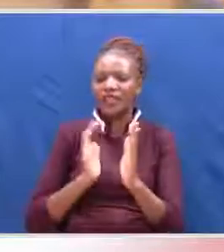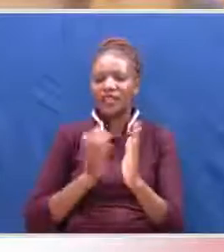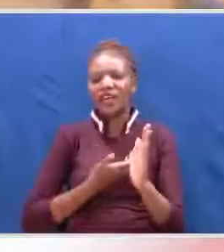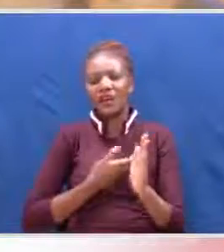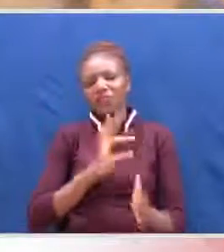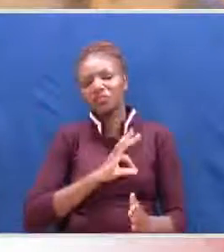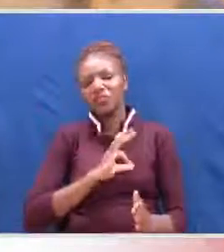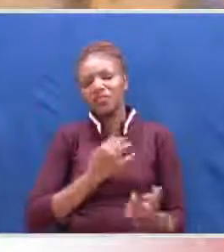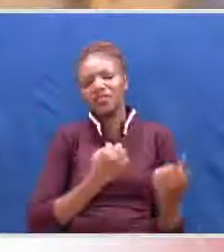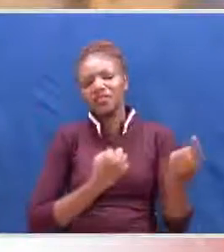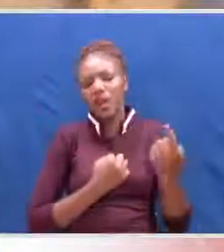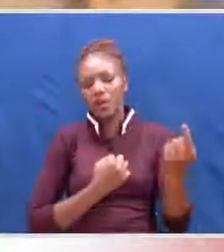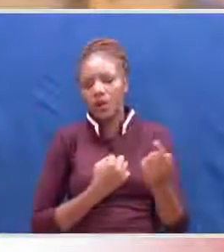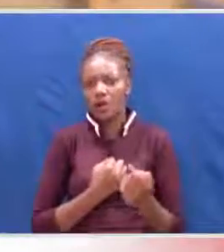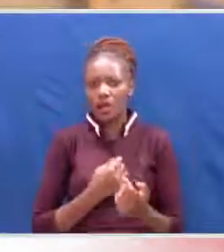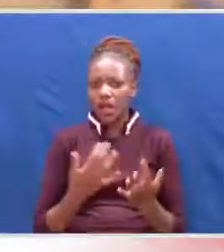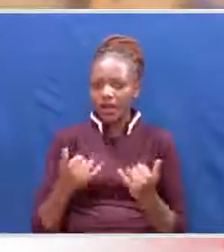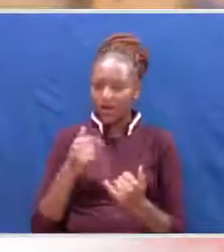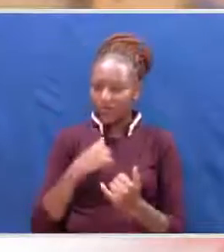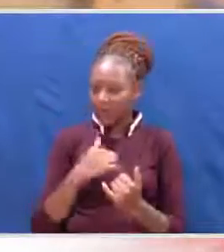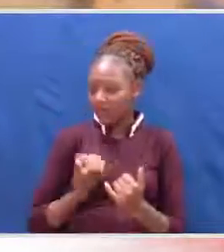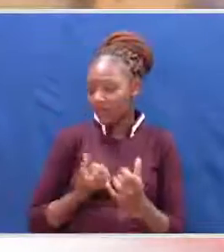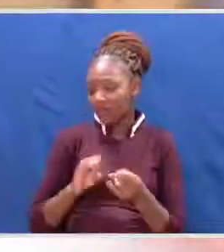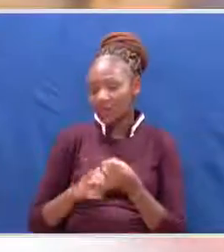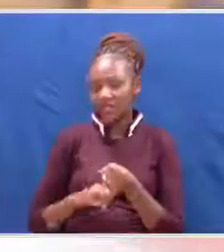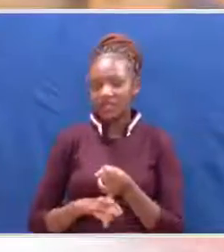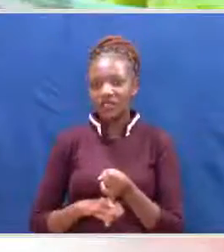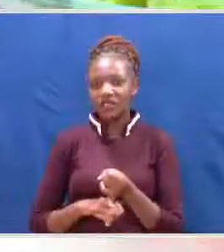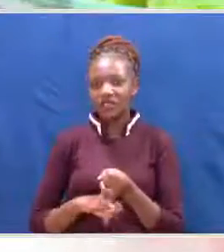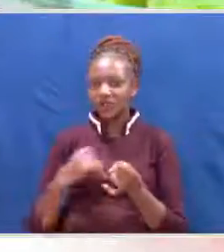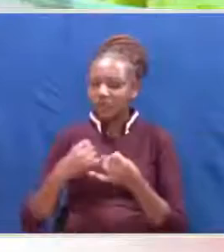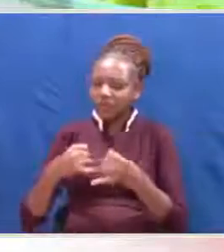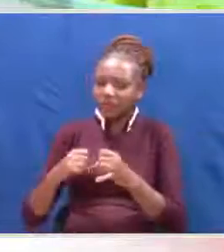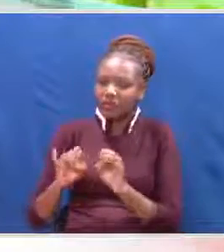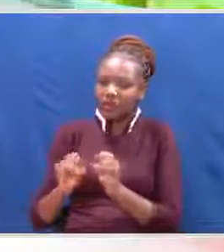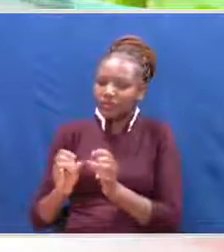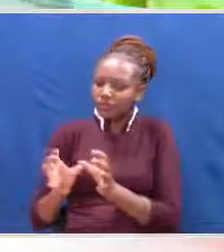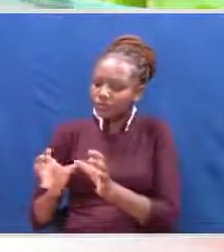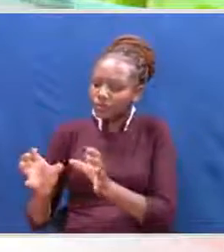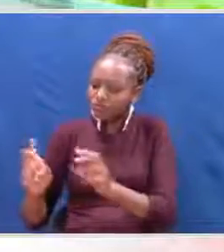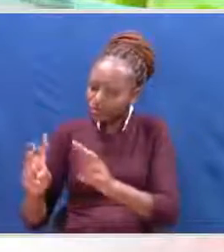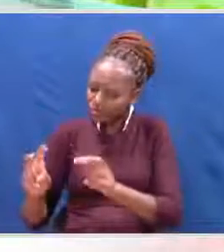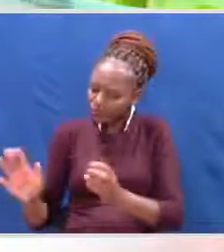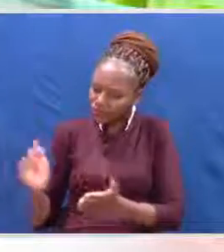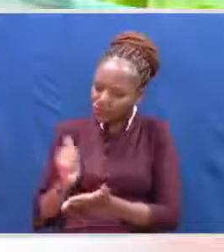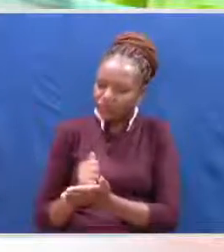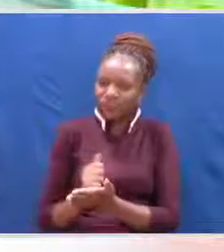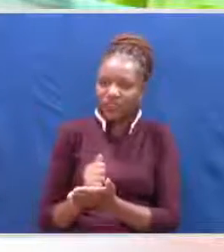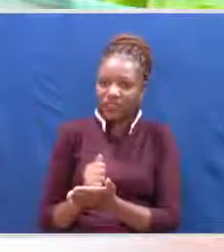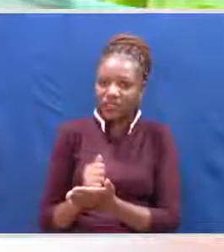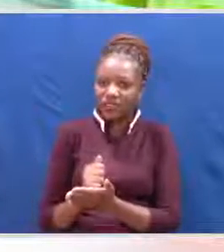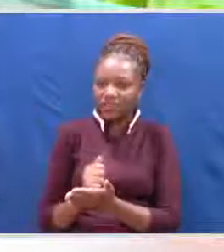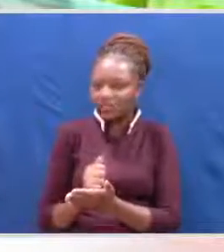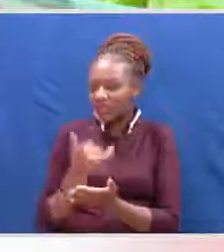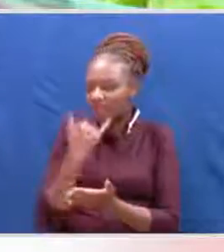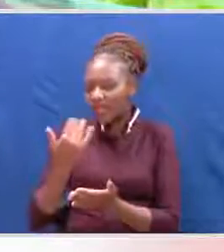mwenyewe. Mimi saa hizi niko na mke. Najaribu kumpusha tafute hata kama ni job. Ni msichana